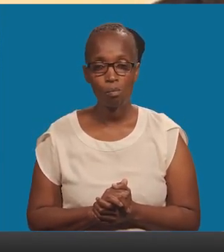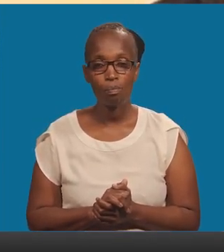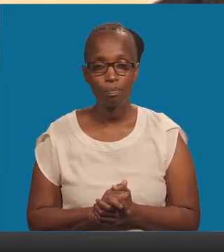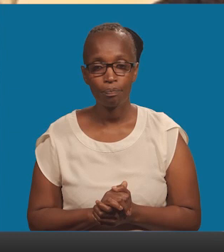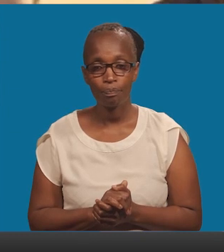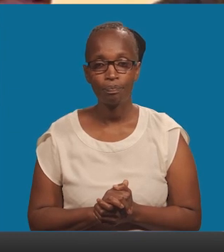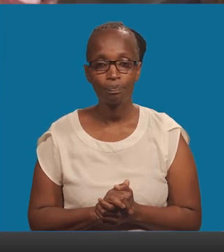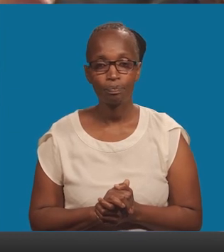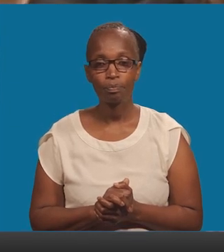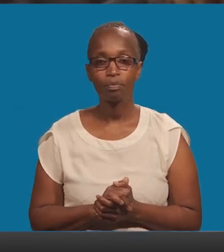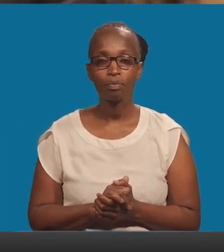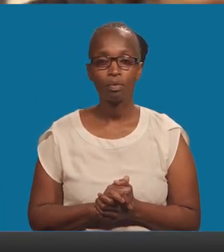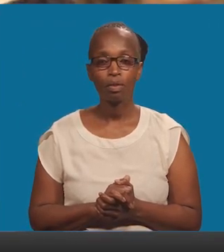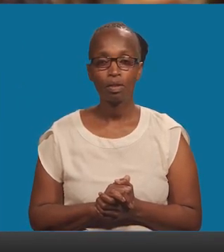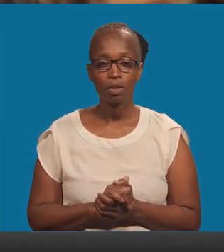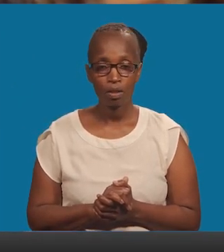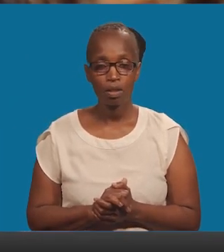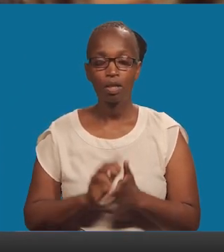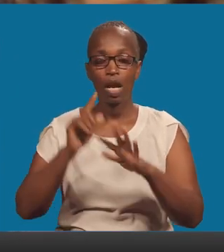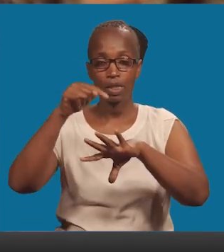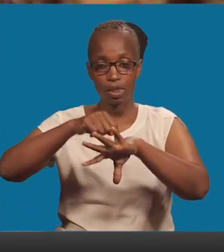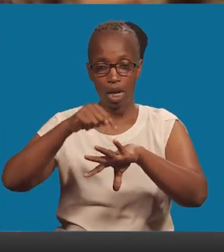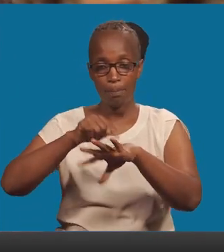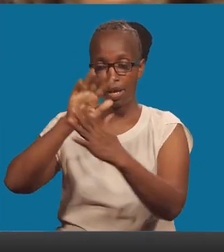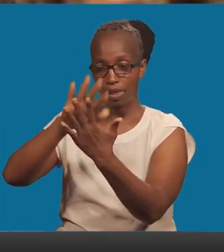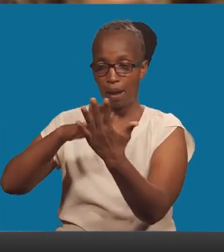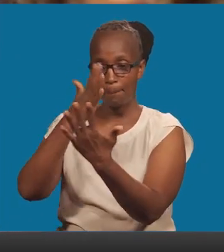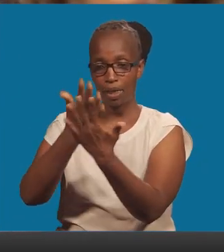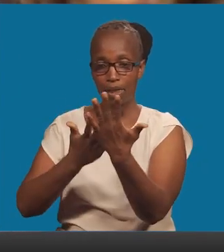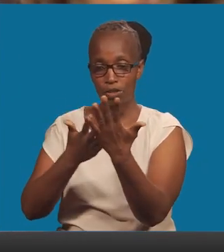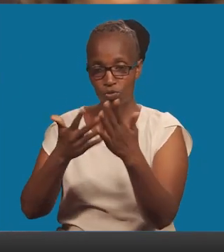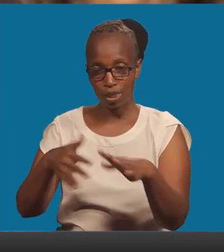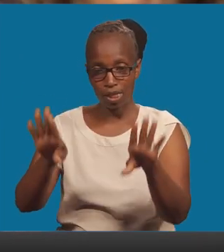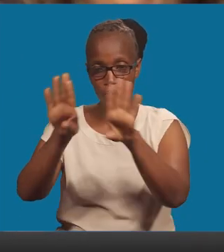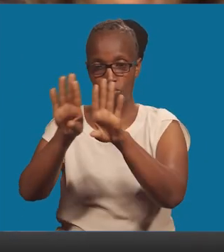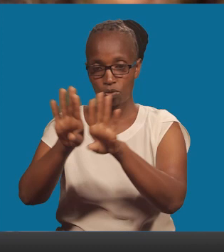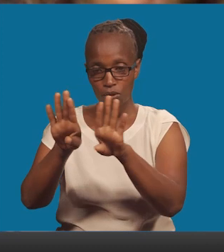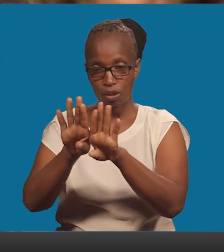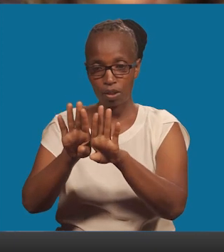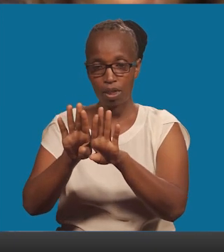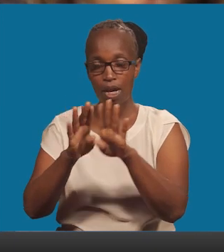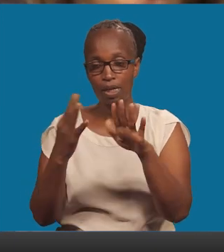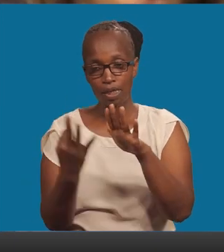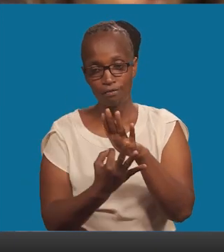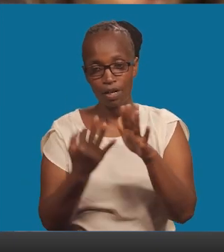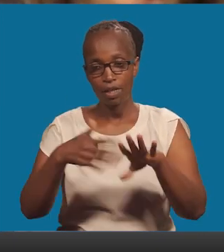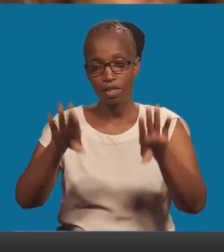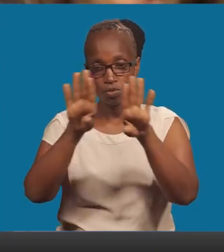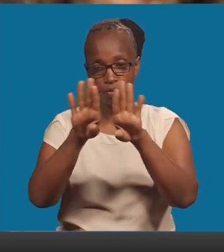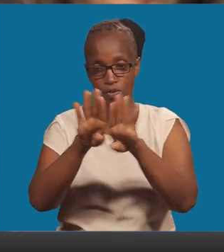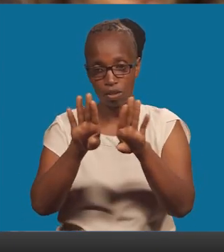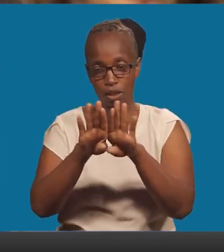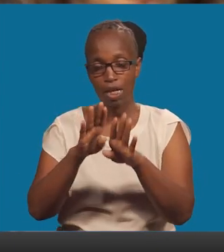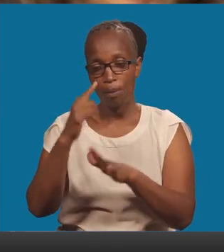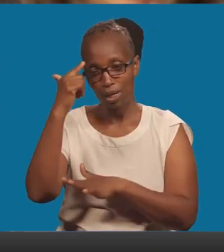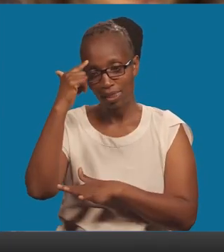Maybe that will be the proper forum. And once this application is closed, this miscellaneous file, my